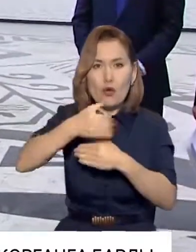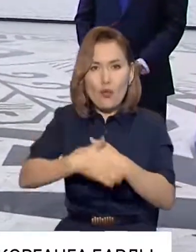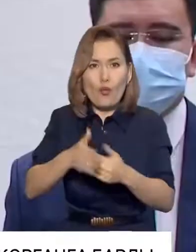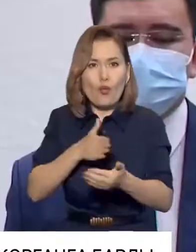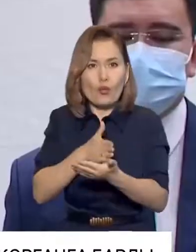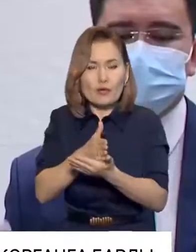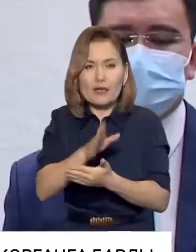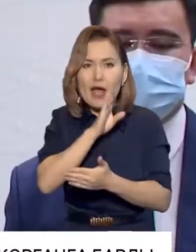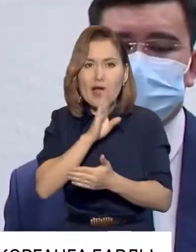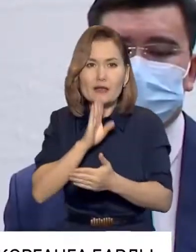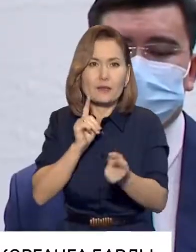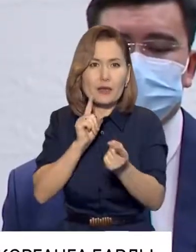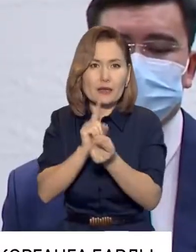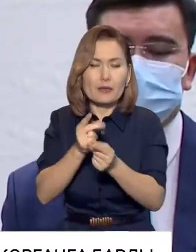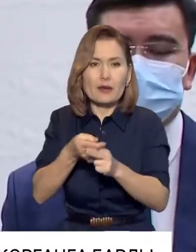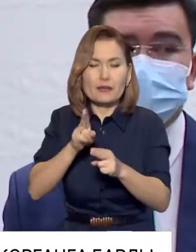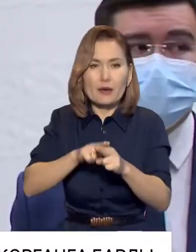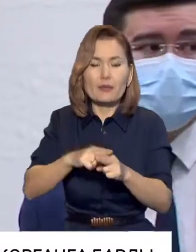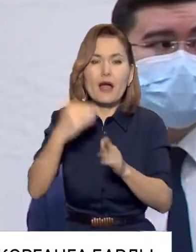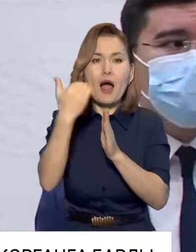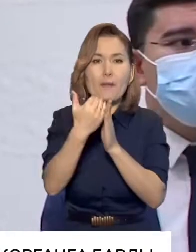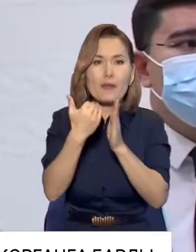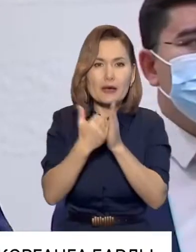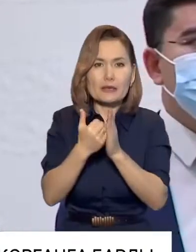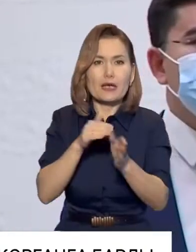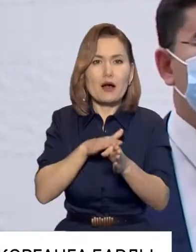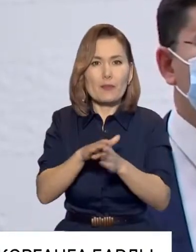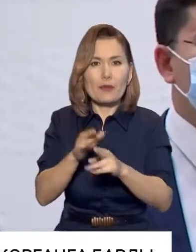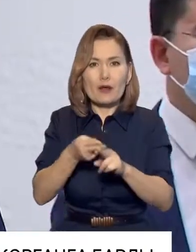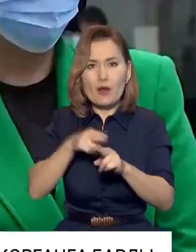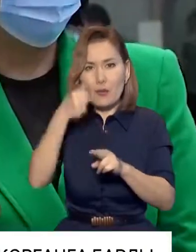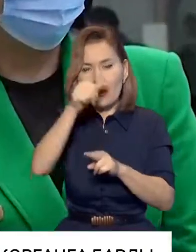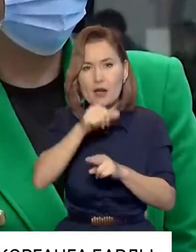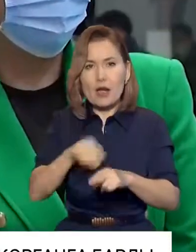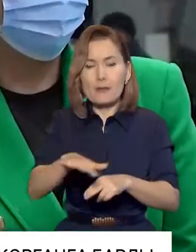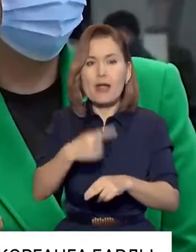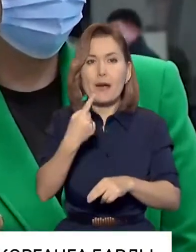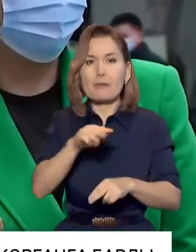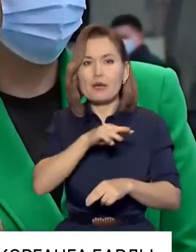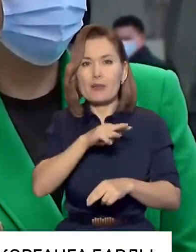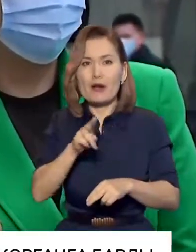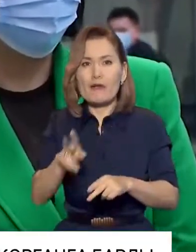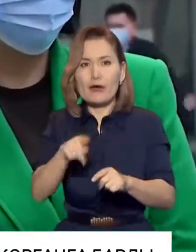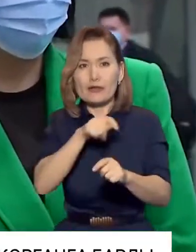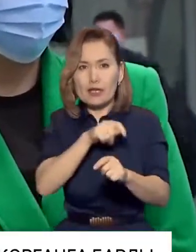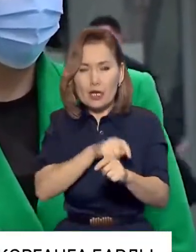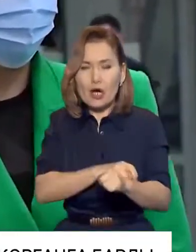болды. Жалпы партияның сайлауалды бағдарламасын жүзеге асыру аясында биыл өңірде 1 миллион шаршы